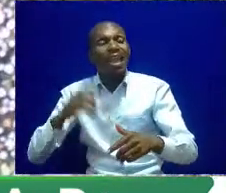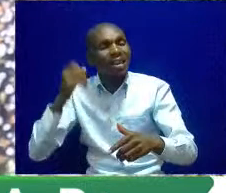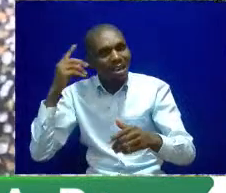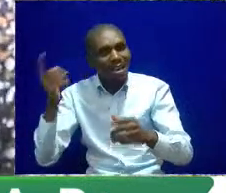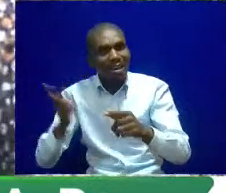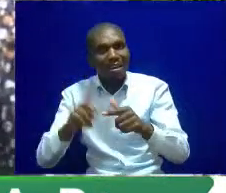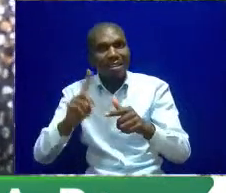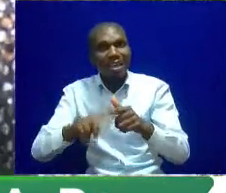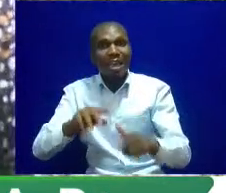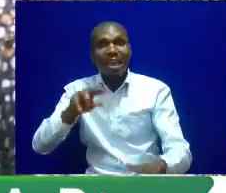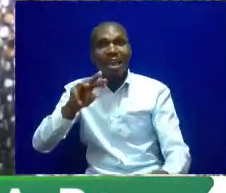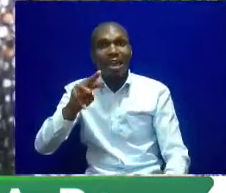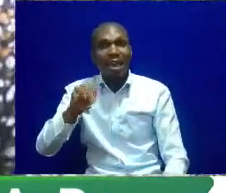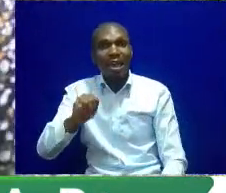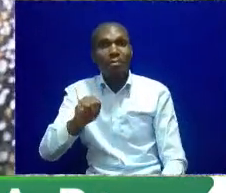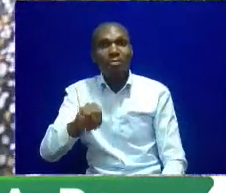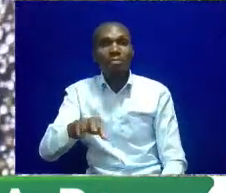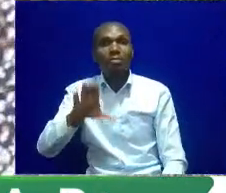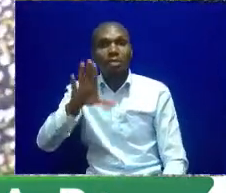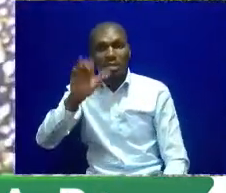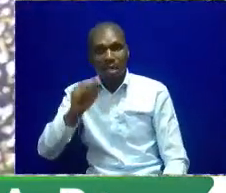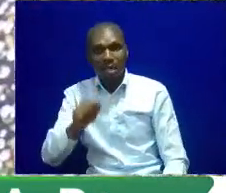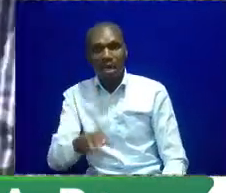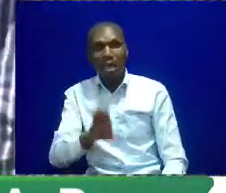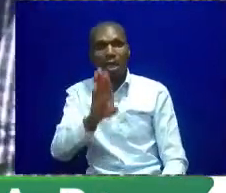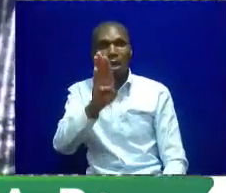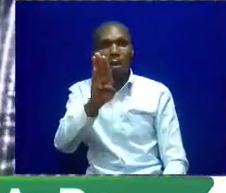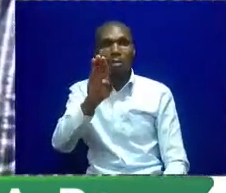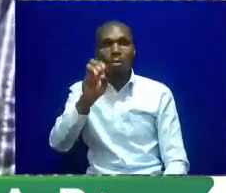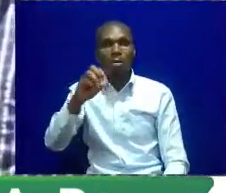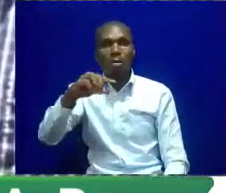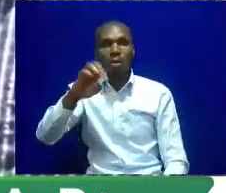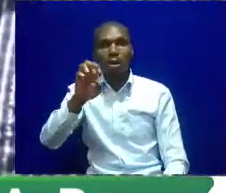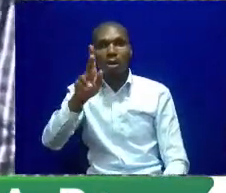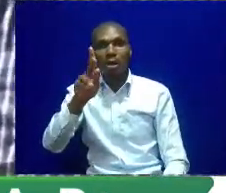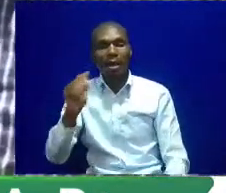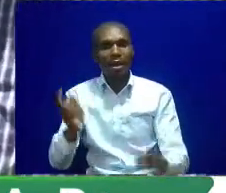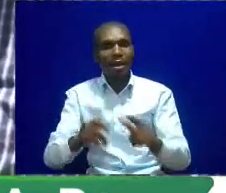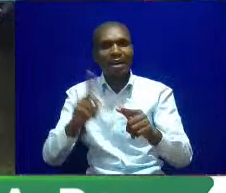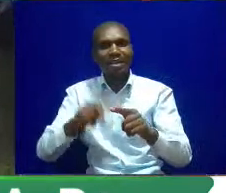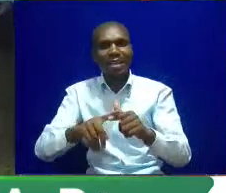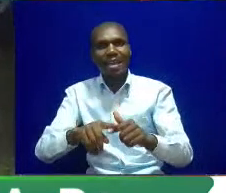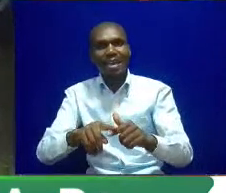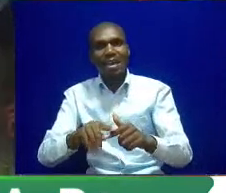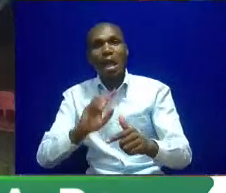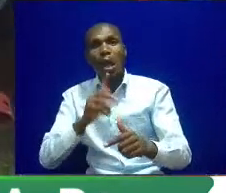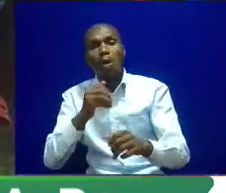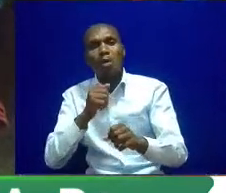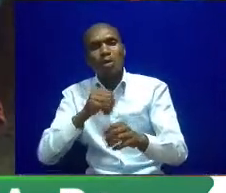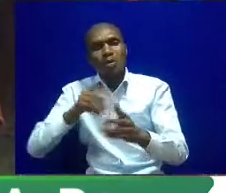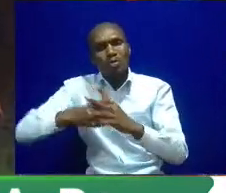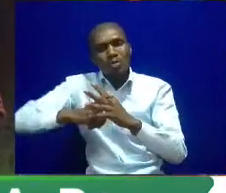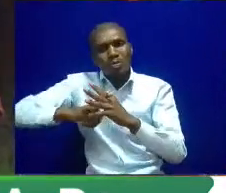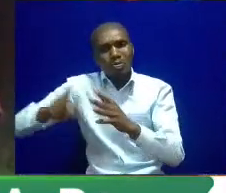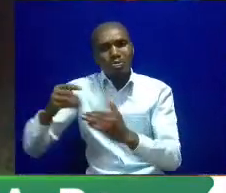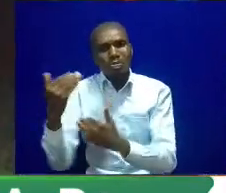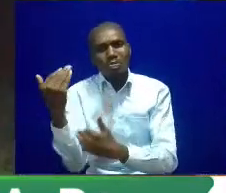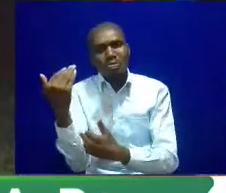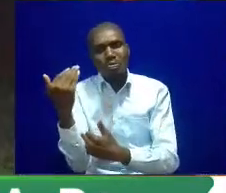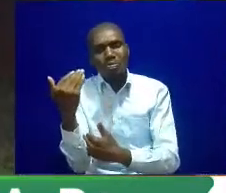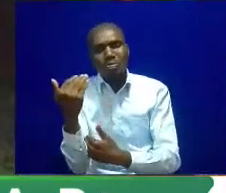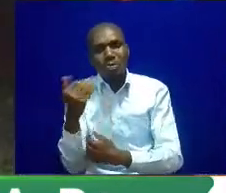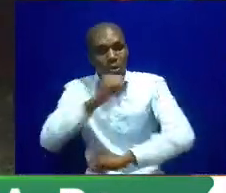omo MCA bwe wadi ya boge ka Charles ya goto nigo agania ege tambukero koimukirigwa abana bali abagotiga eskuru na